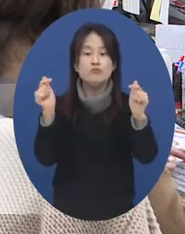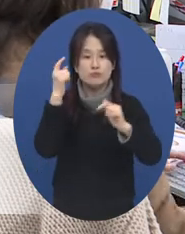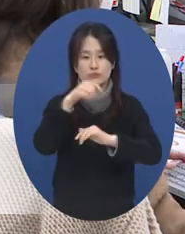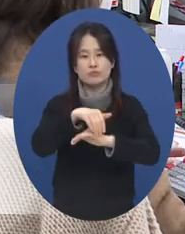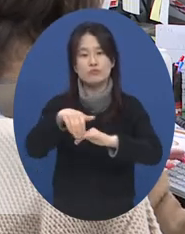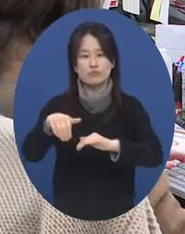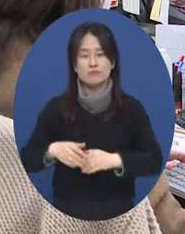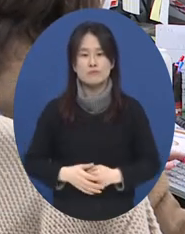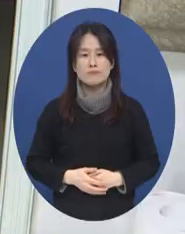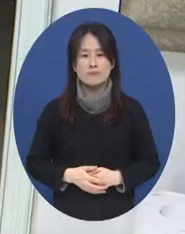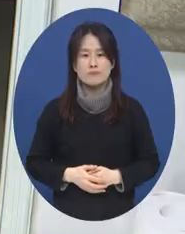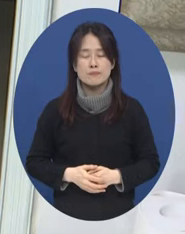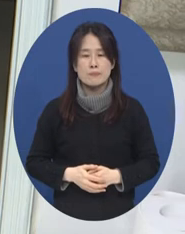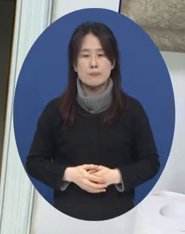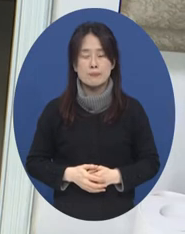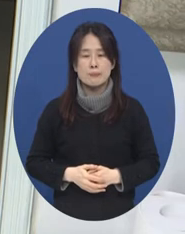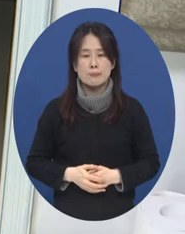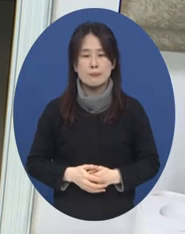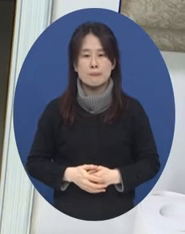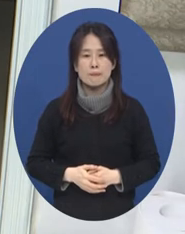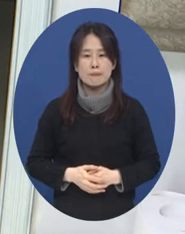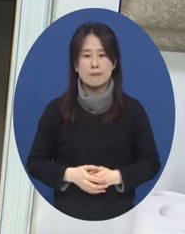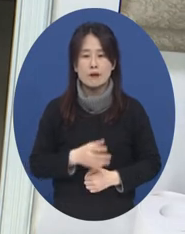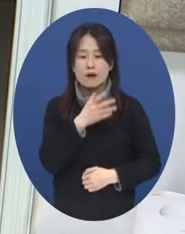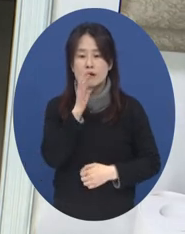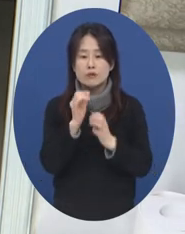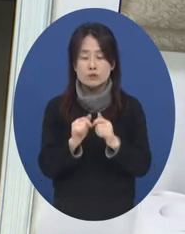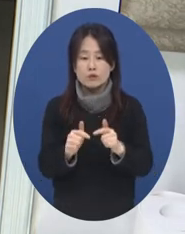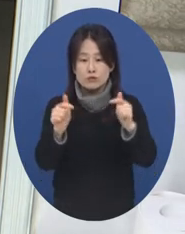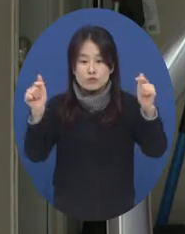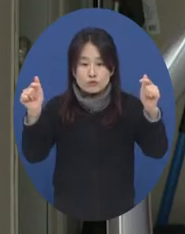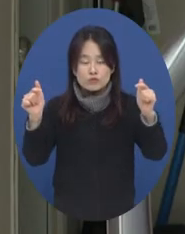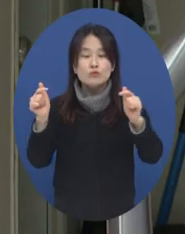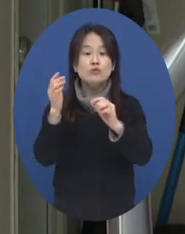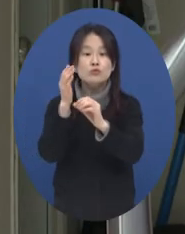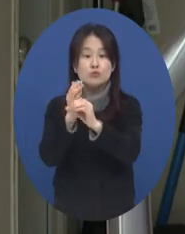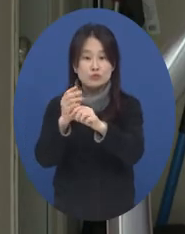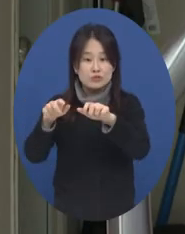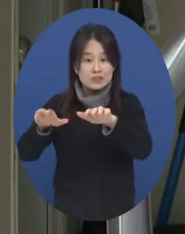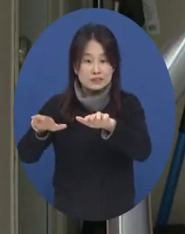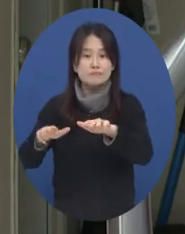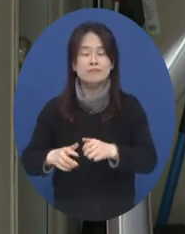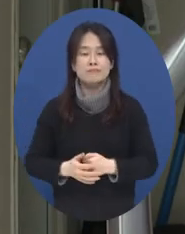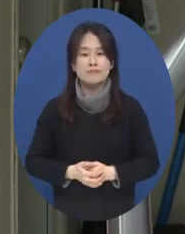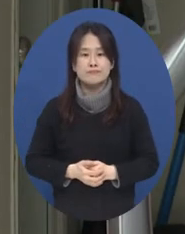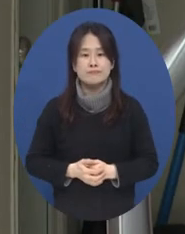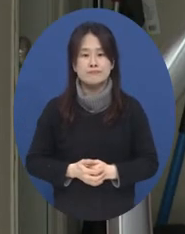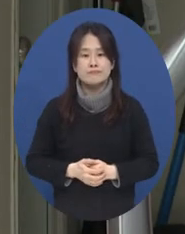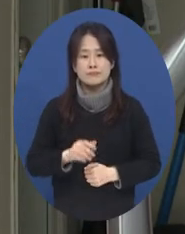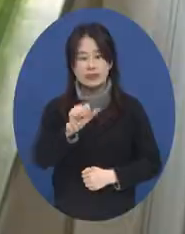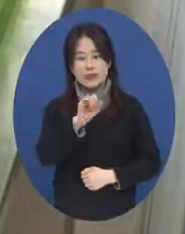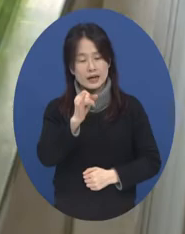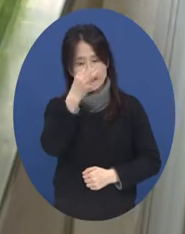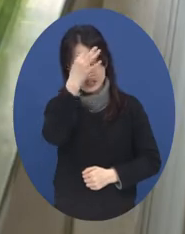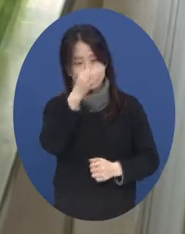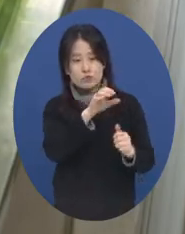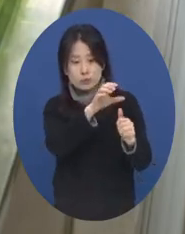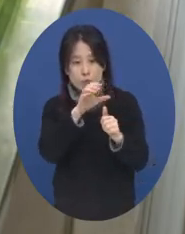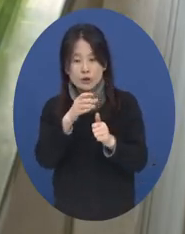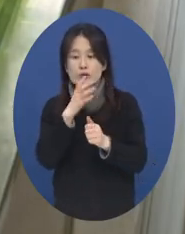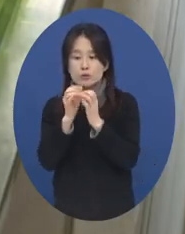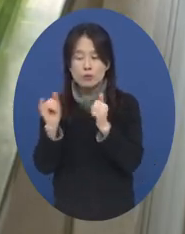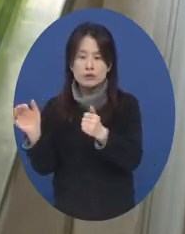나갈 계획입니다 그야말로 초고령 사회 를 목전에 두고 있는 상황 그래도 ai 기술들이